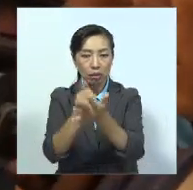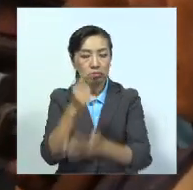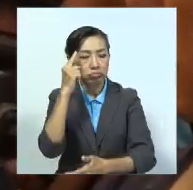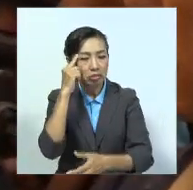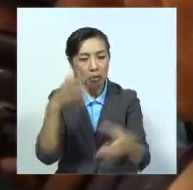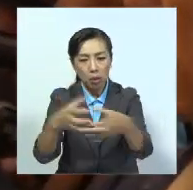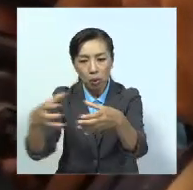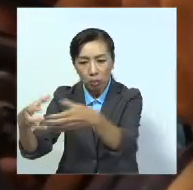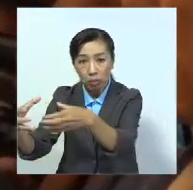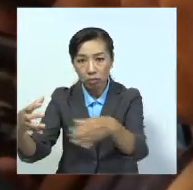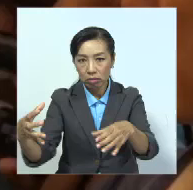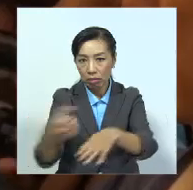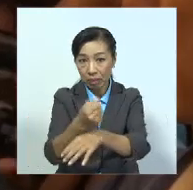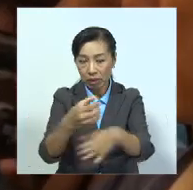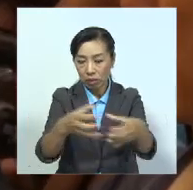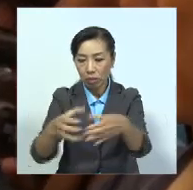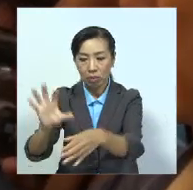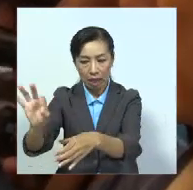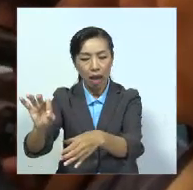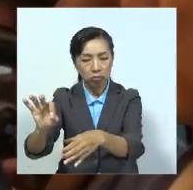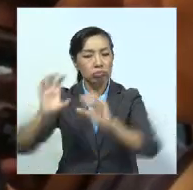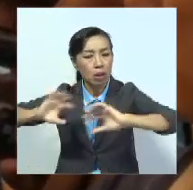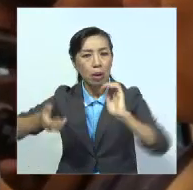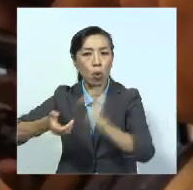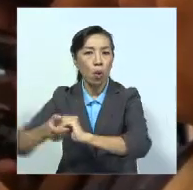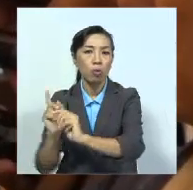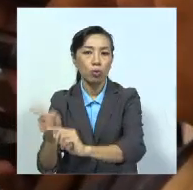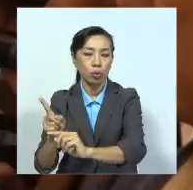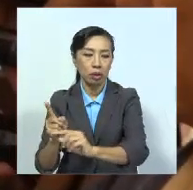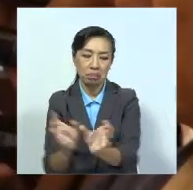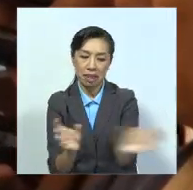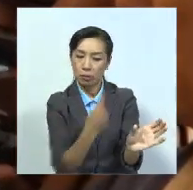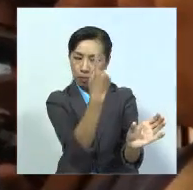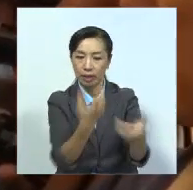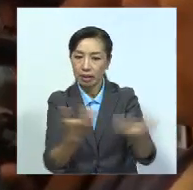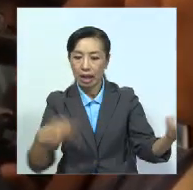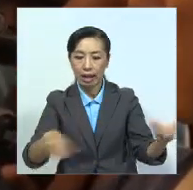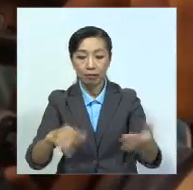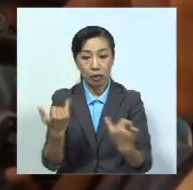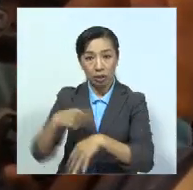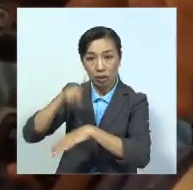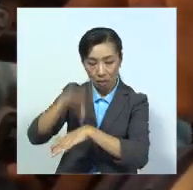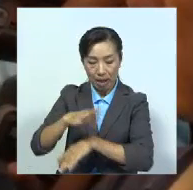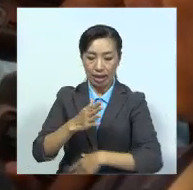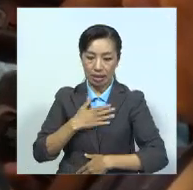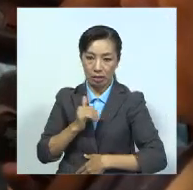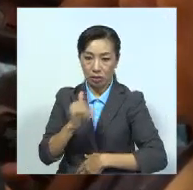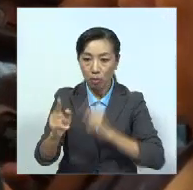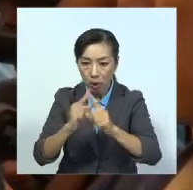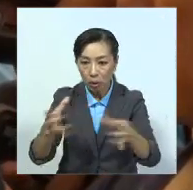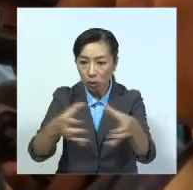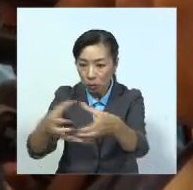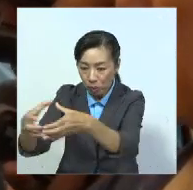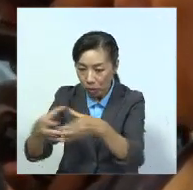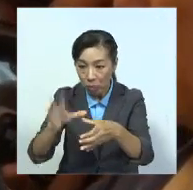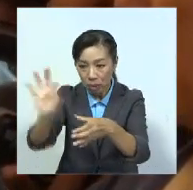ทำงานกับรัฐบาลต่อไปโดยในช่วงบ่ายวันนี้เนี่ยร้อยเอกธรรมนัสก็จะไปร่วมหารือกับ9พรรคด้วยนะครับส่วนที่มี